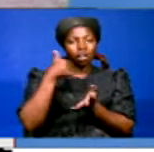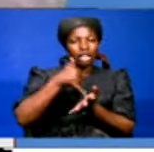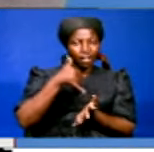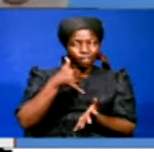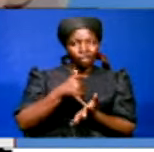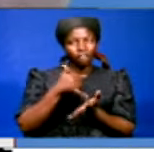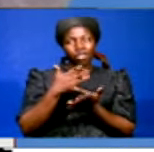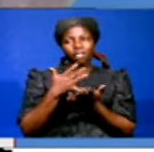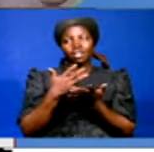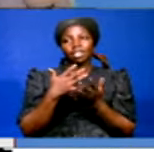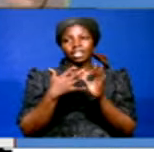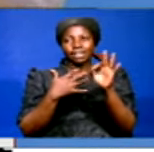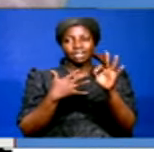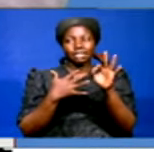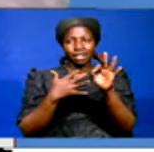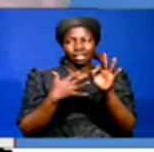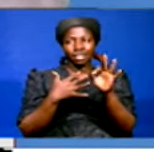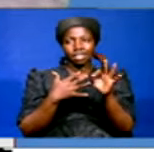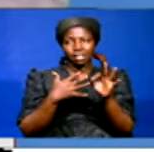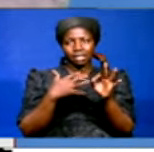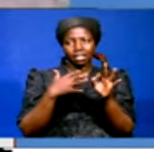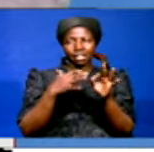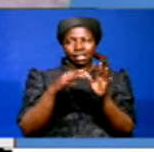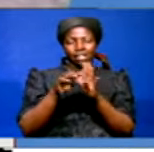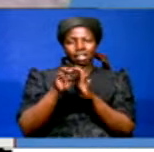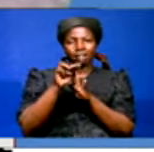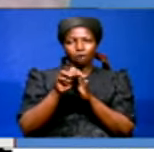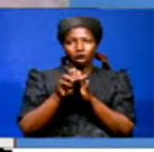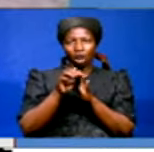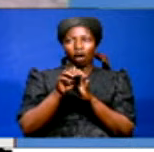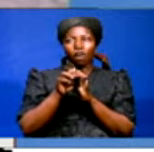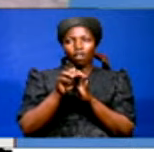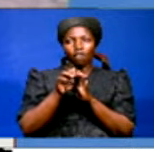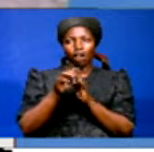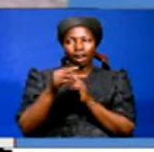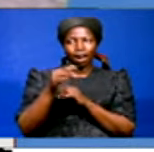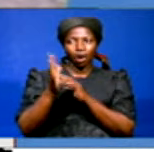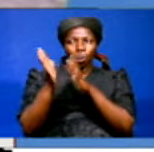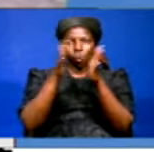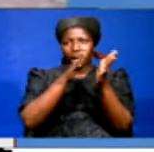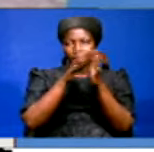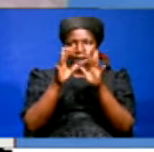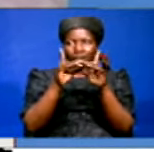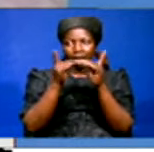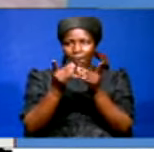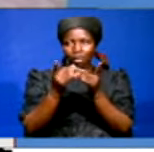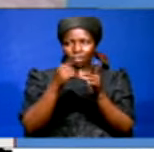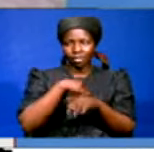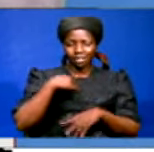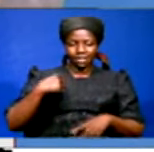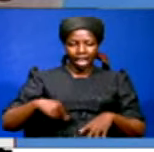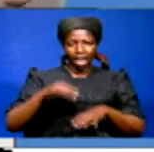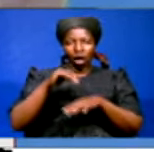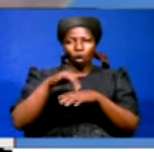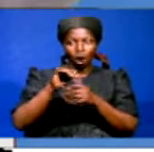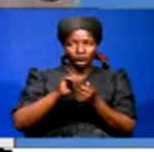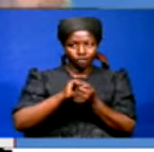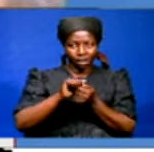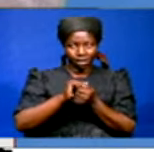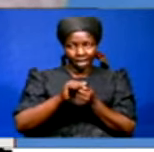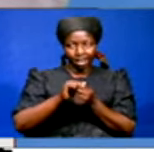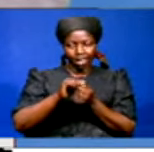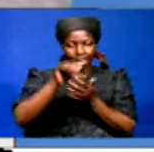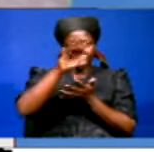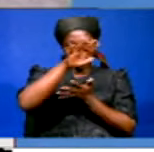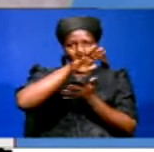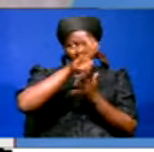moduli tatu za kituo cha anga za juu cha China siku ya Ijumaa. Wana-anga wa Shenzhou